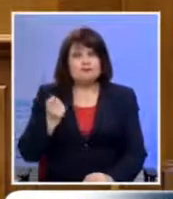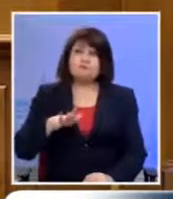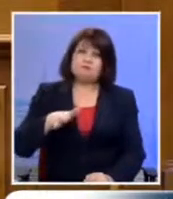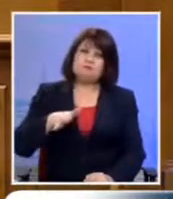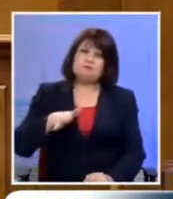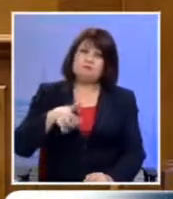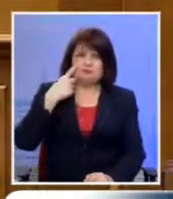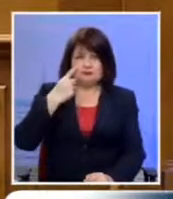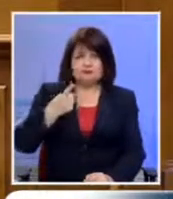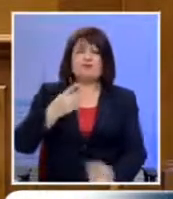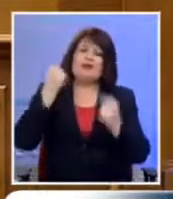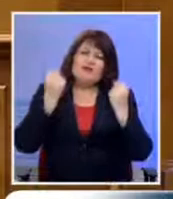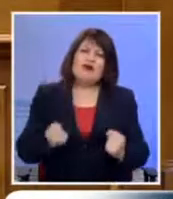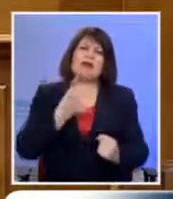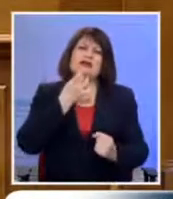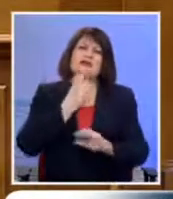ότι είναι και επωνίδιστο.